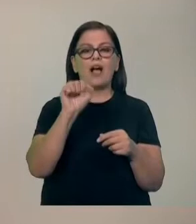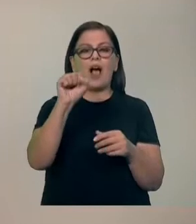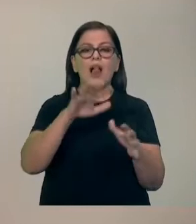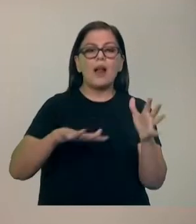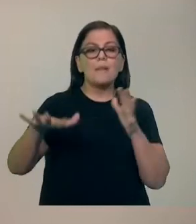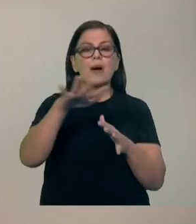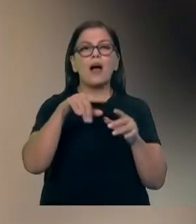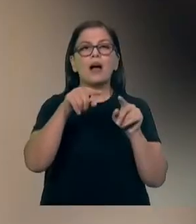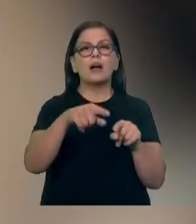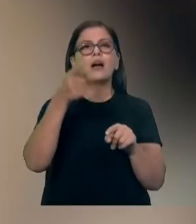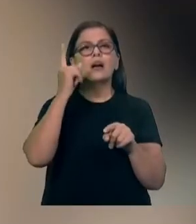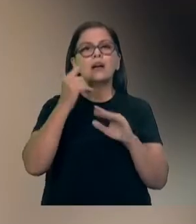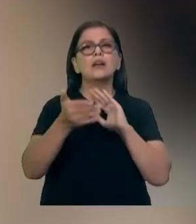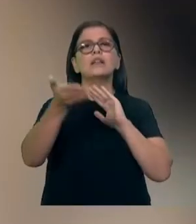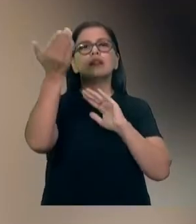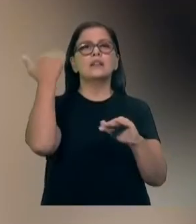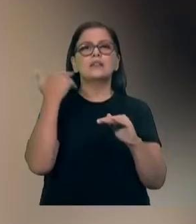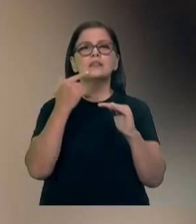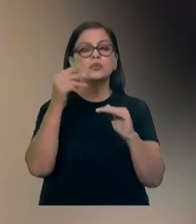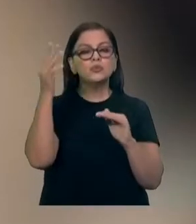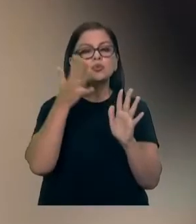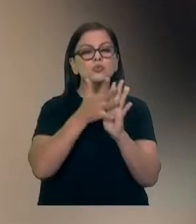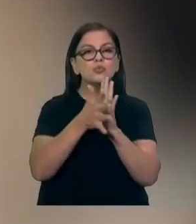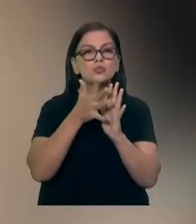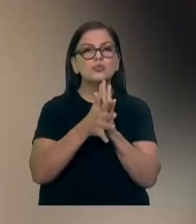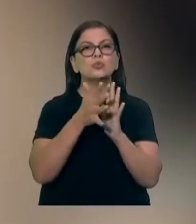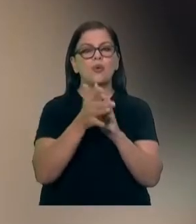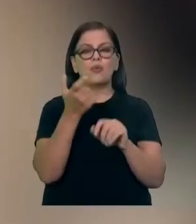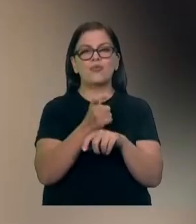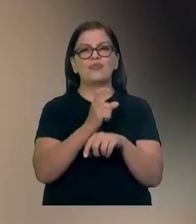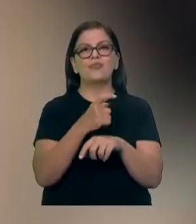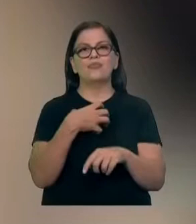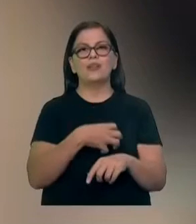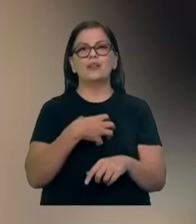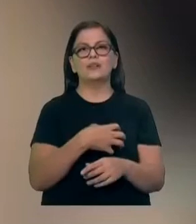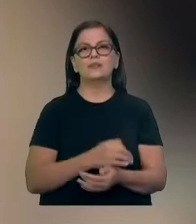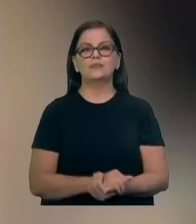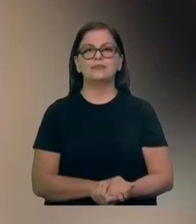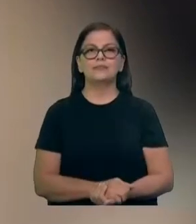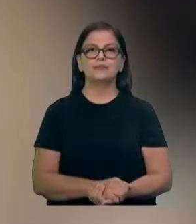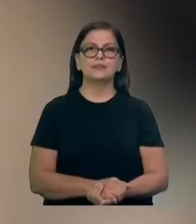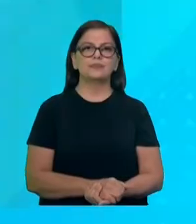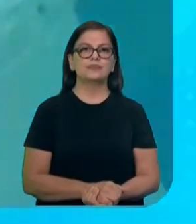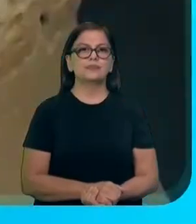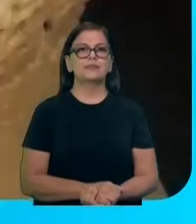baş verən etnik mədəni dəyişikliklərin öyrənilməsi üçün əhəmiyyətli hesab olunur.